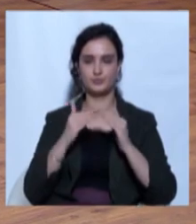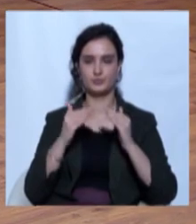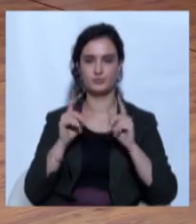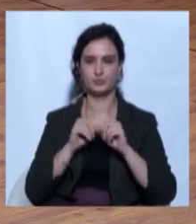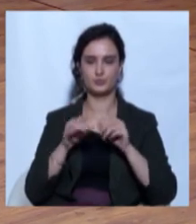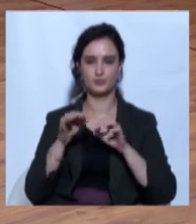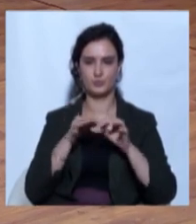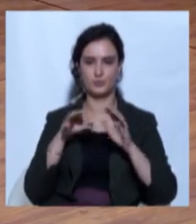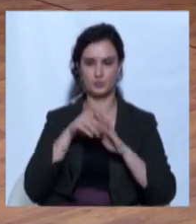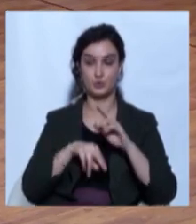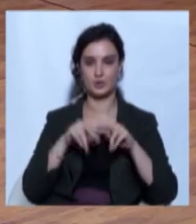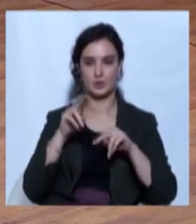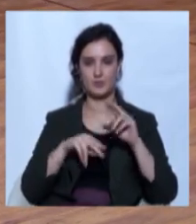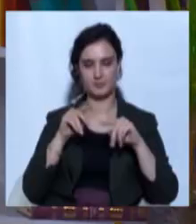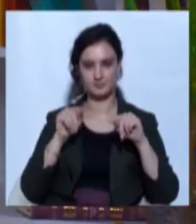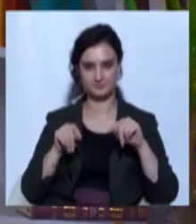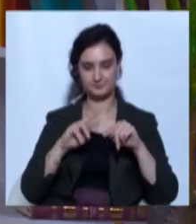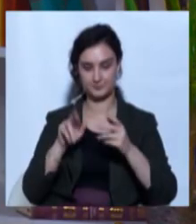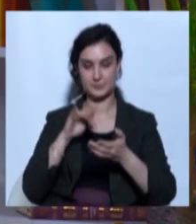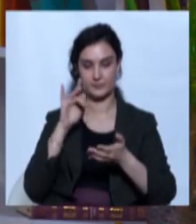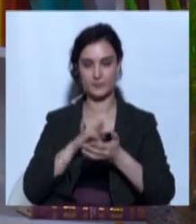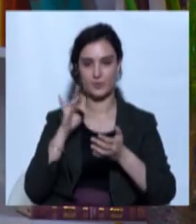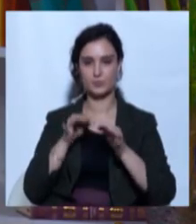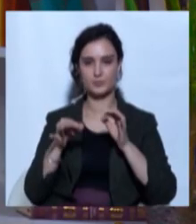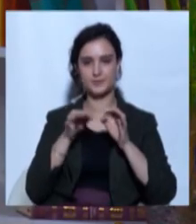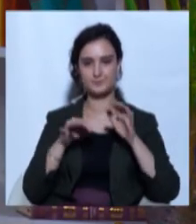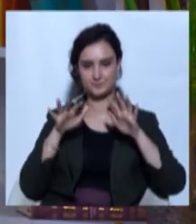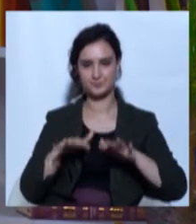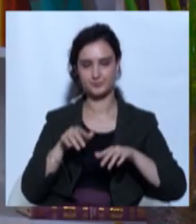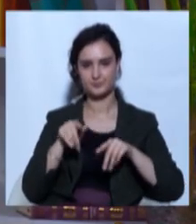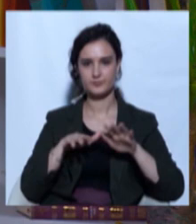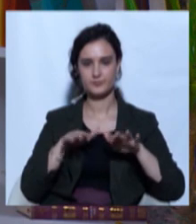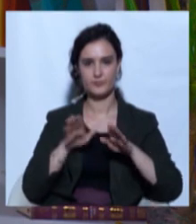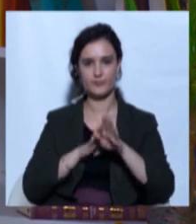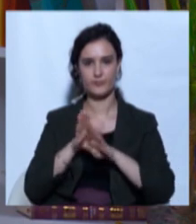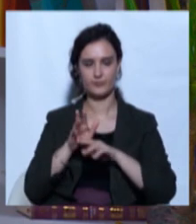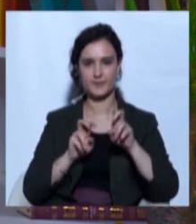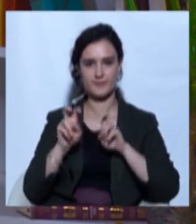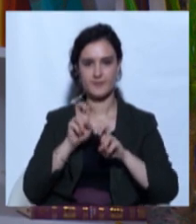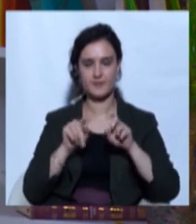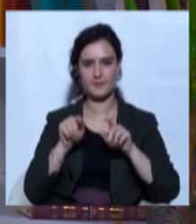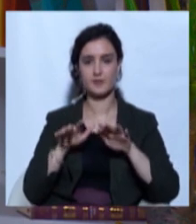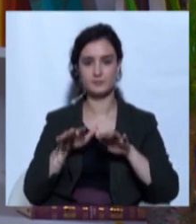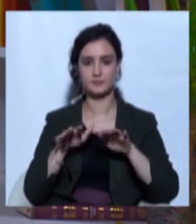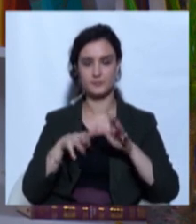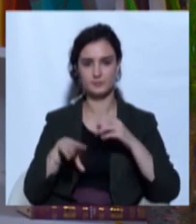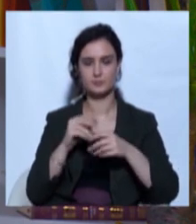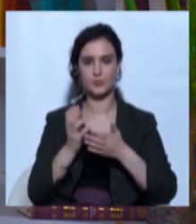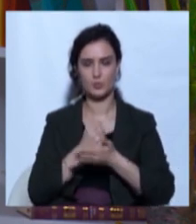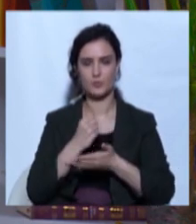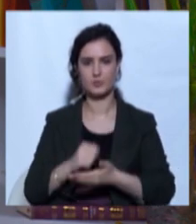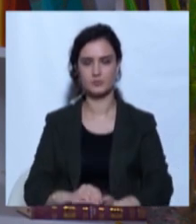ცენტრალურ უბნებში შენდება ხოლმე. და ცენტრალურ უბნებში მოგეხსენებათ, ადგილები არ არის, ეძებენ ამ ადგილებს და